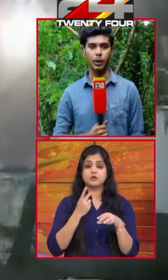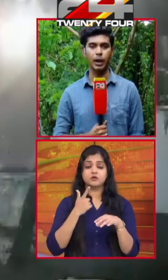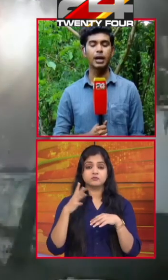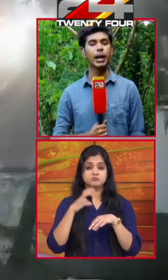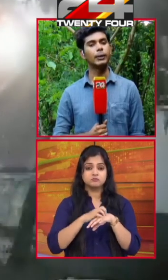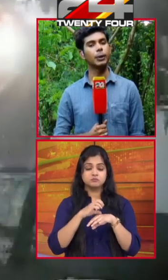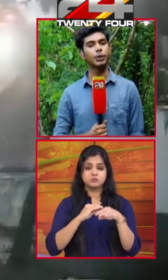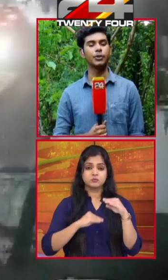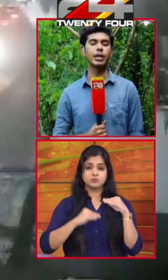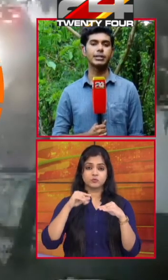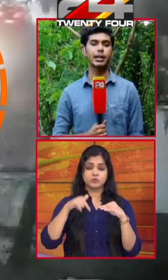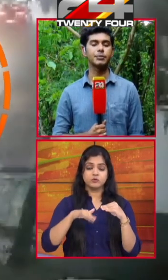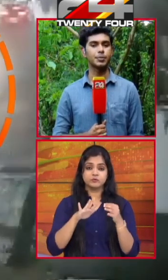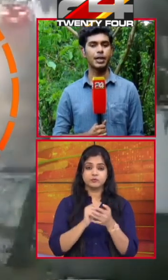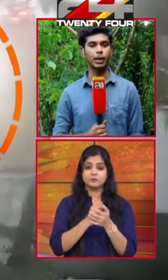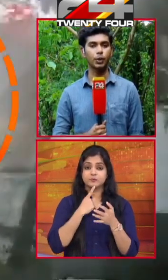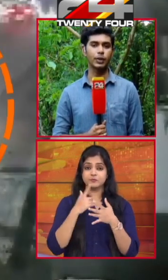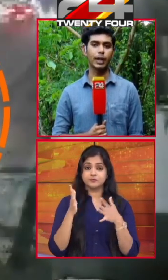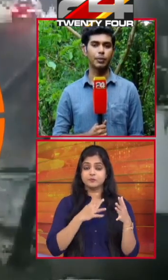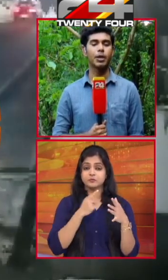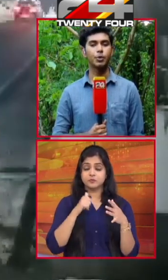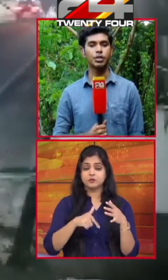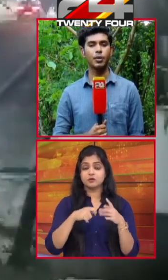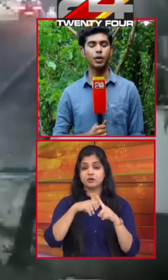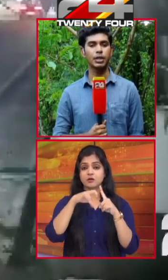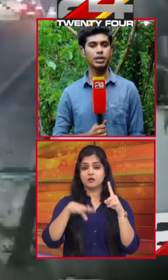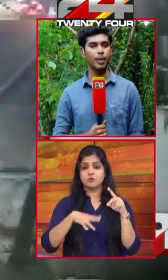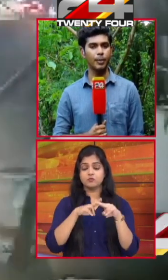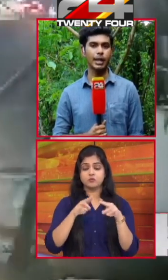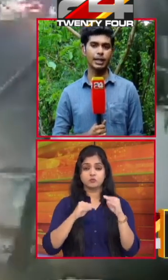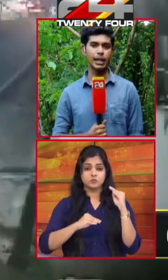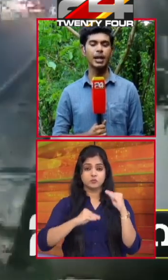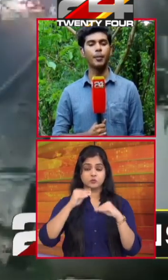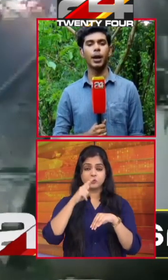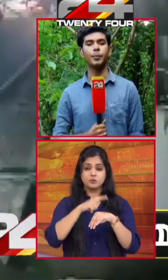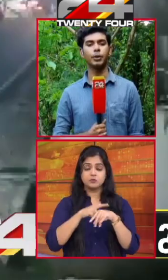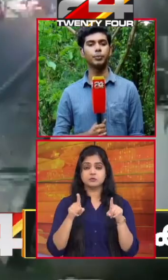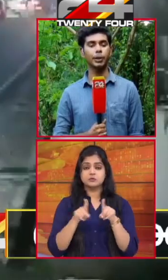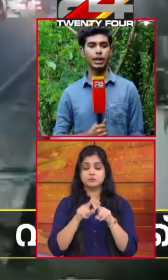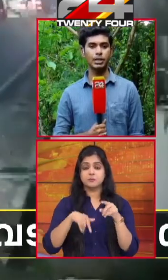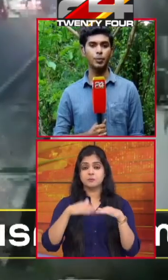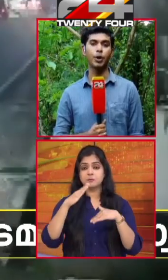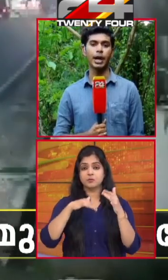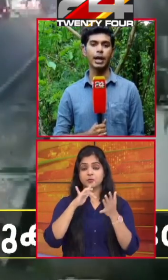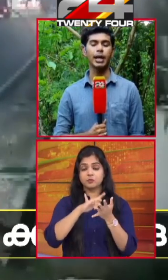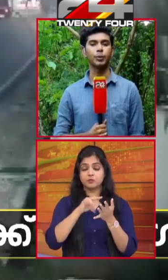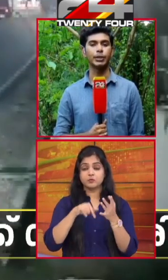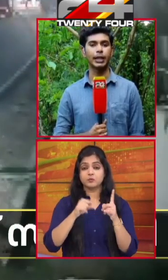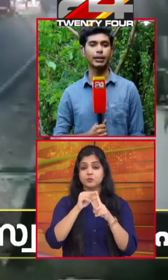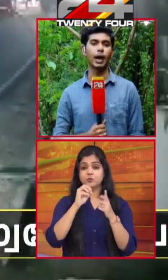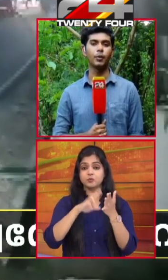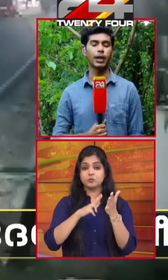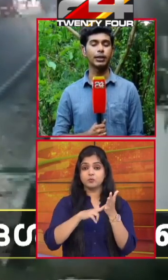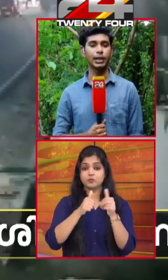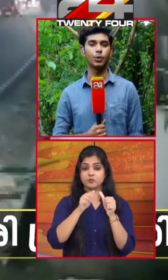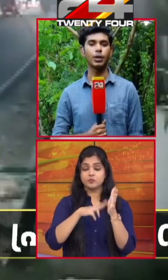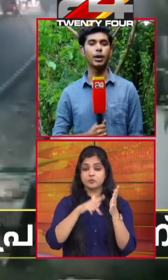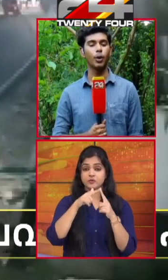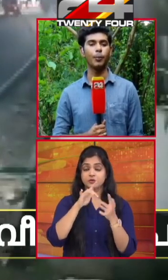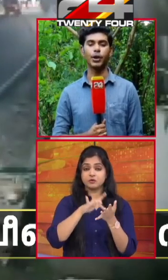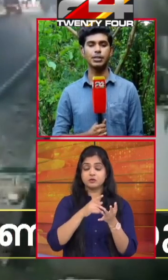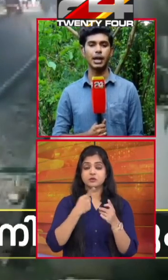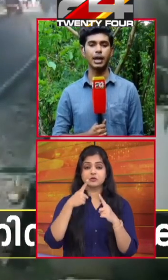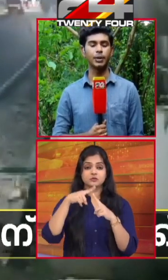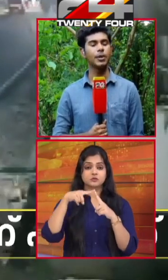കടിയേൽക്കുകയും ചെയ്തിട്ടുള്ളത്. എന്തായാലും തെരുവുനായ ശല്യം സംസ്ഥാനത്തുടനീളം രൂക്ഷമാകുന്ന സമാനമായ രീതിയിൽ മലപ്പുറത്തും പ്രത്യേകിച്ച് പൊന്നാനി അതുപോലെ തന്നെ താനൂര്